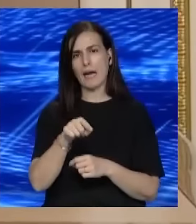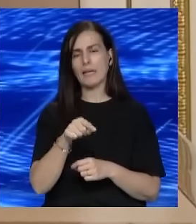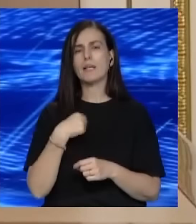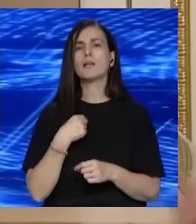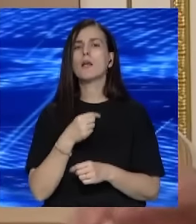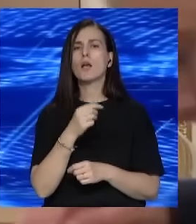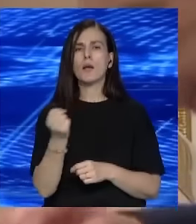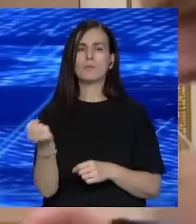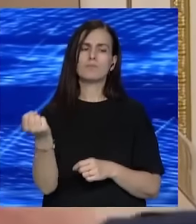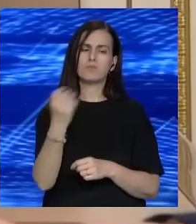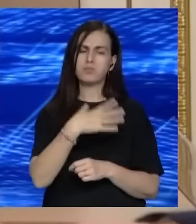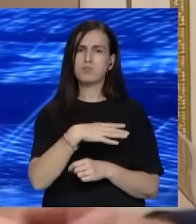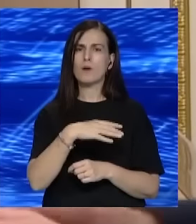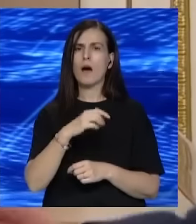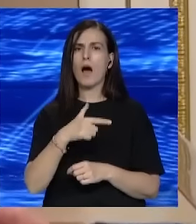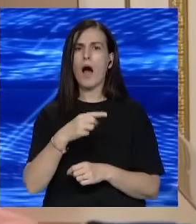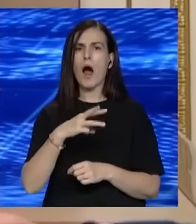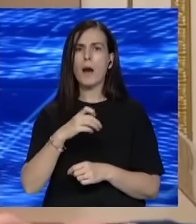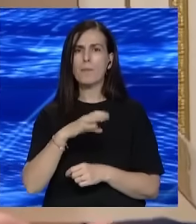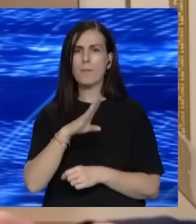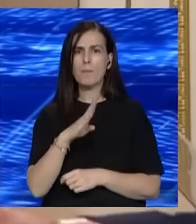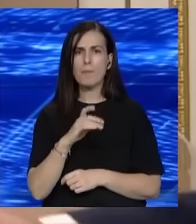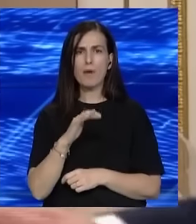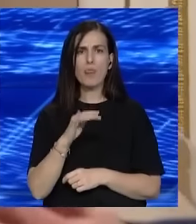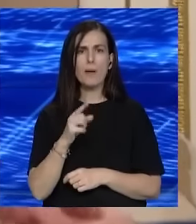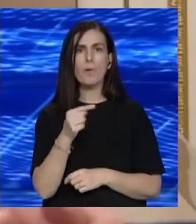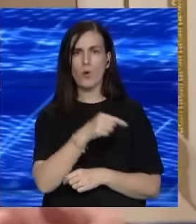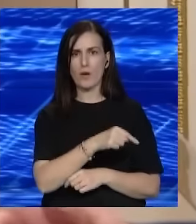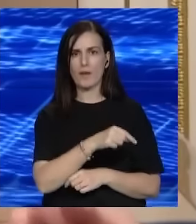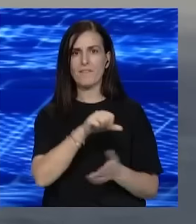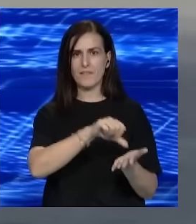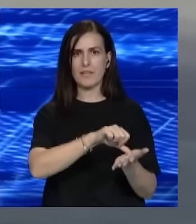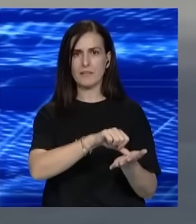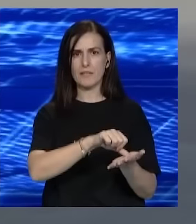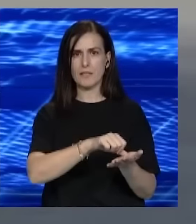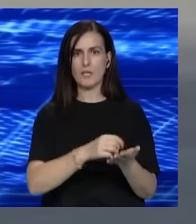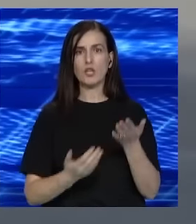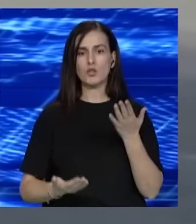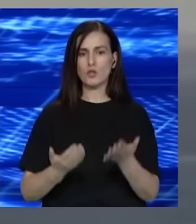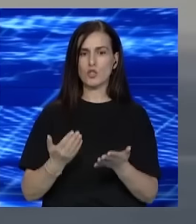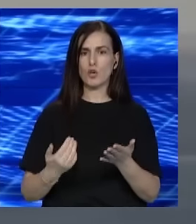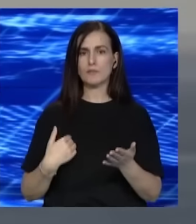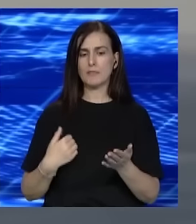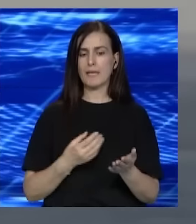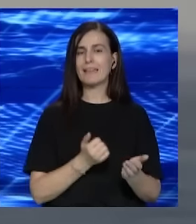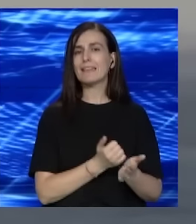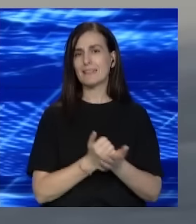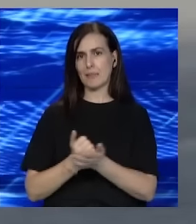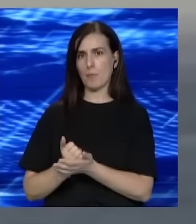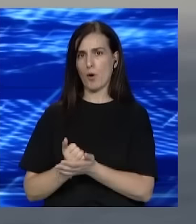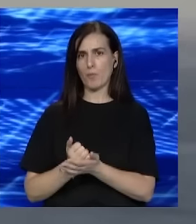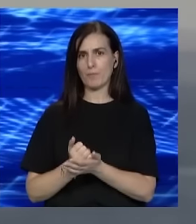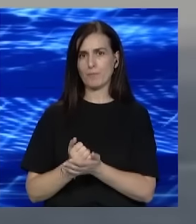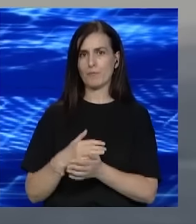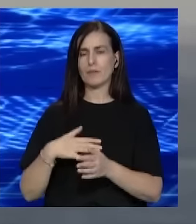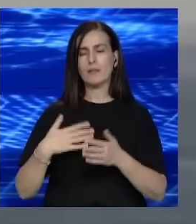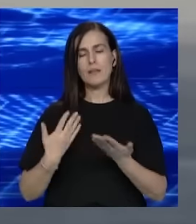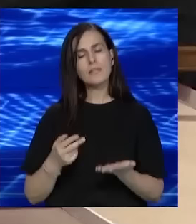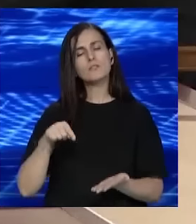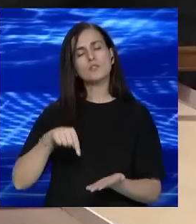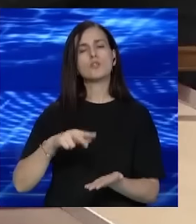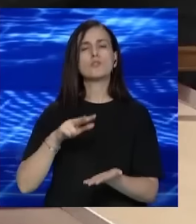Presidenti rus Vladimir Putin paralajmëron përdorimin e armëve bërthamore kundër atyre vendeve të NATO-s që lejojnë Ukrainën të godasë me armët e tyre me rrezet gjatë veprimi